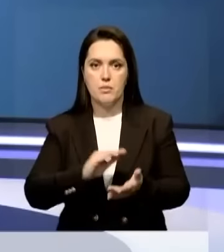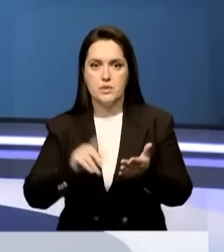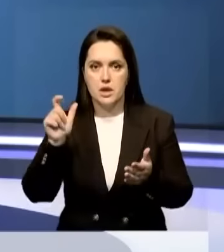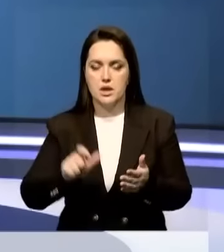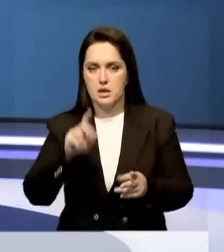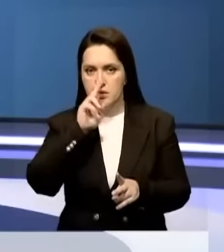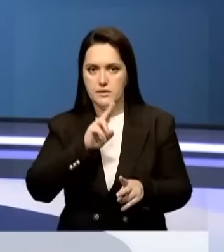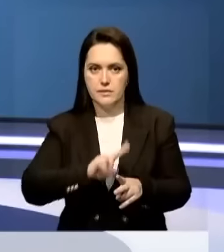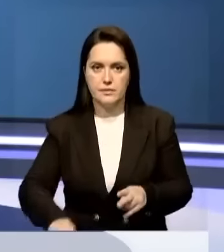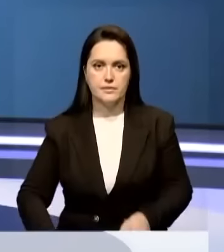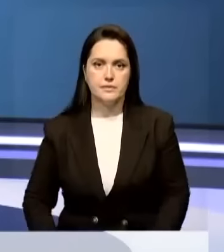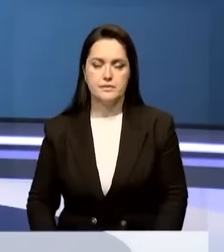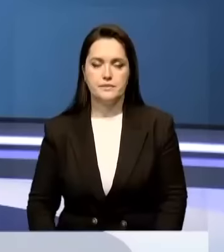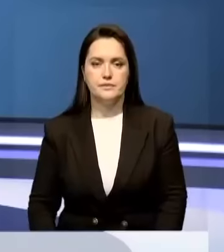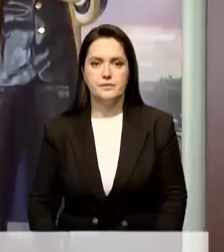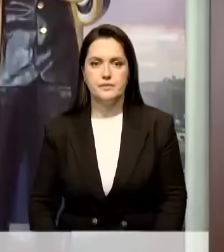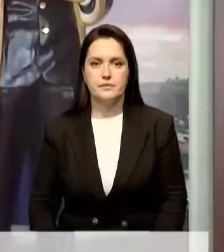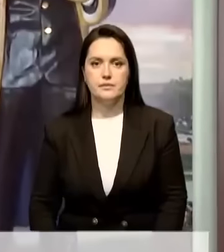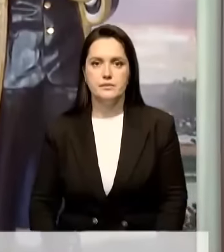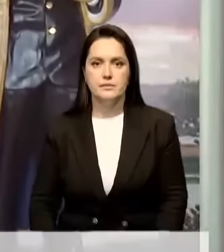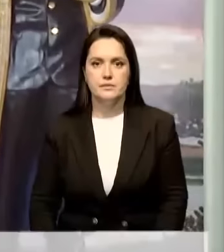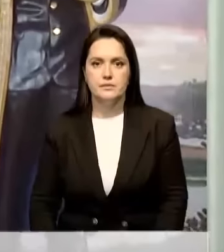великого писателя затерялось.